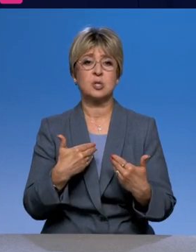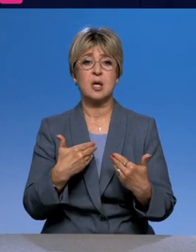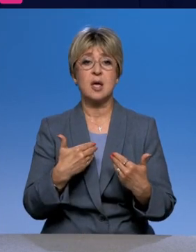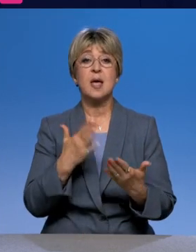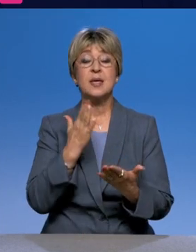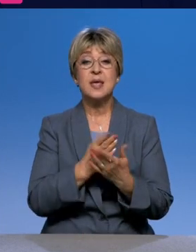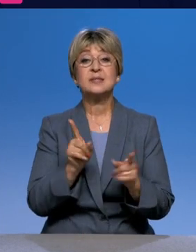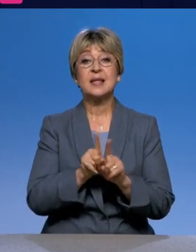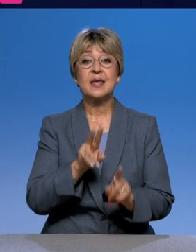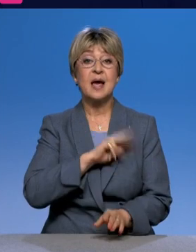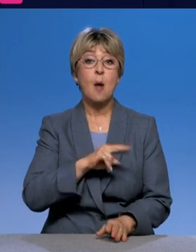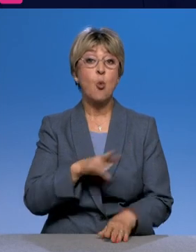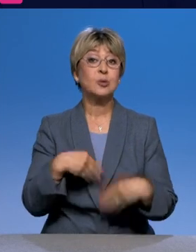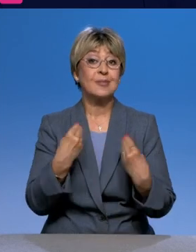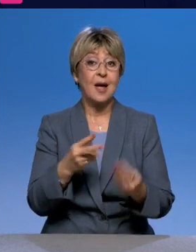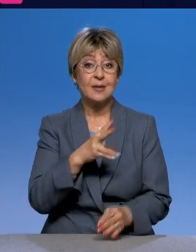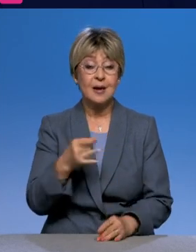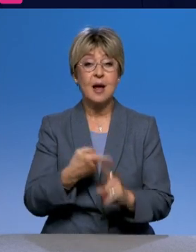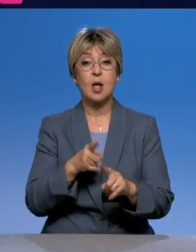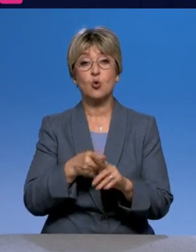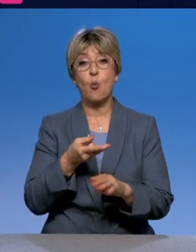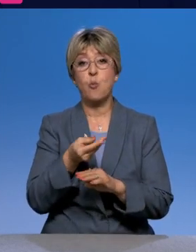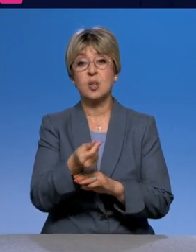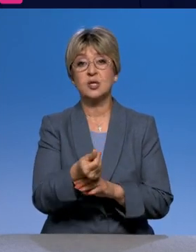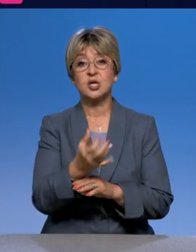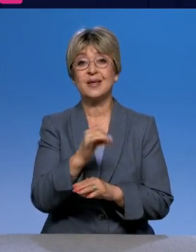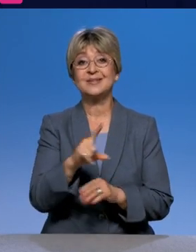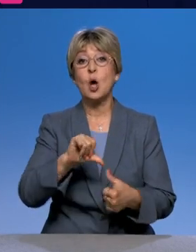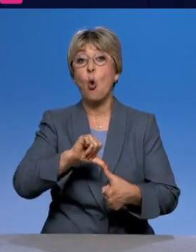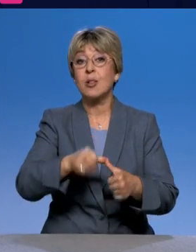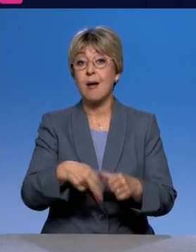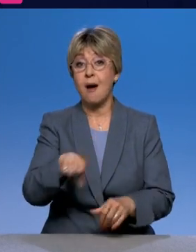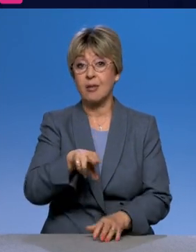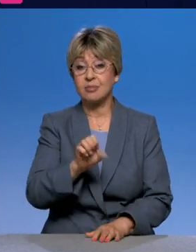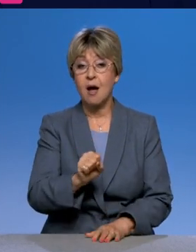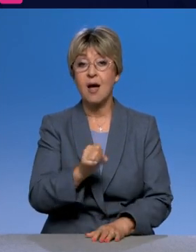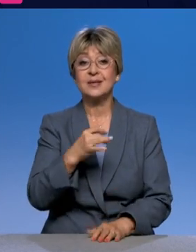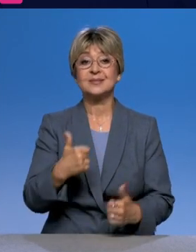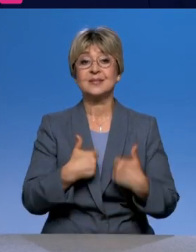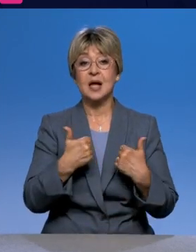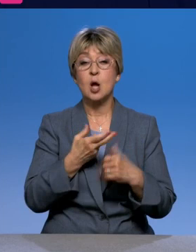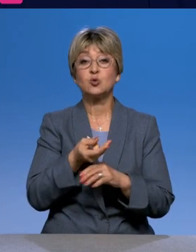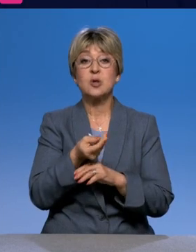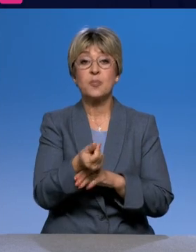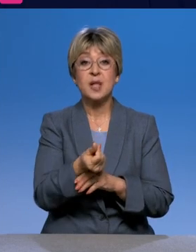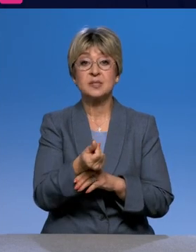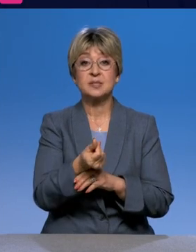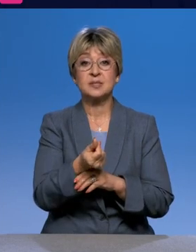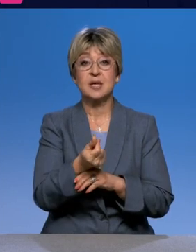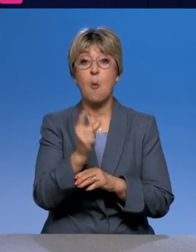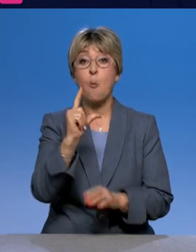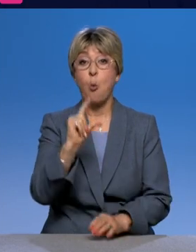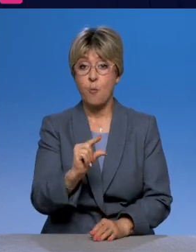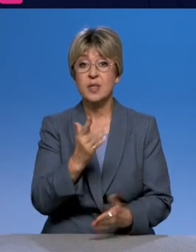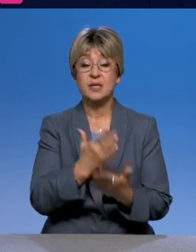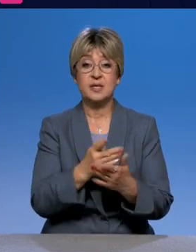такие работодатели, которые оплачивают, исходя из заклада, и, соответственно, стараются заплатить двойные поменьше. Есть такие. Но